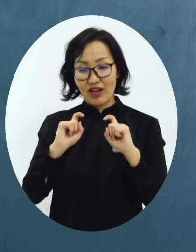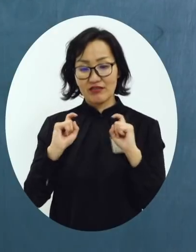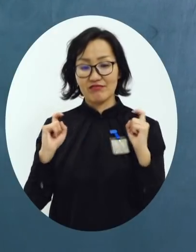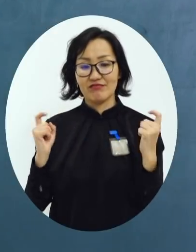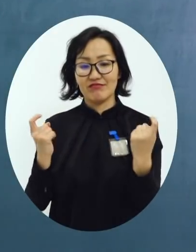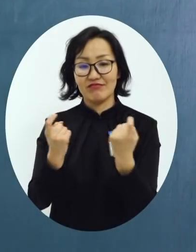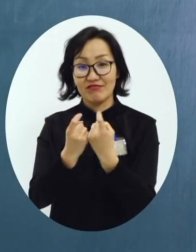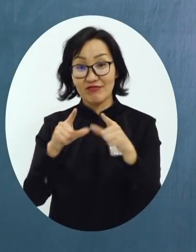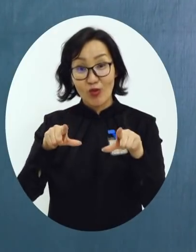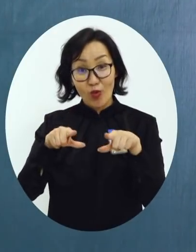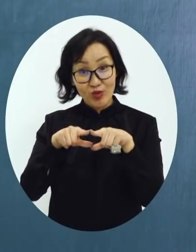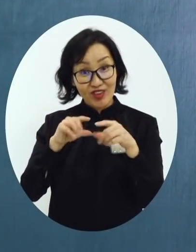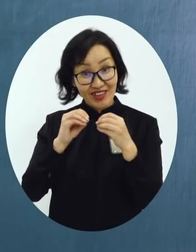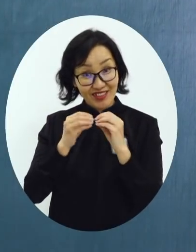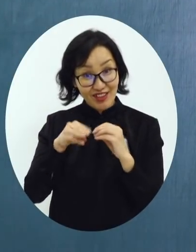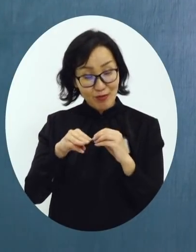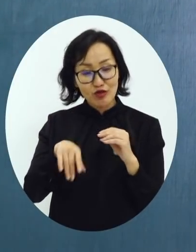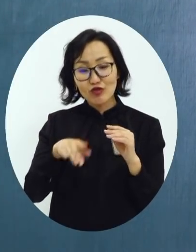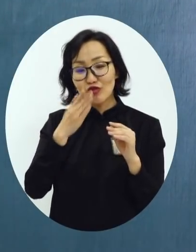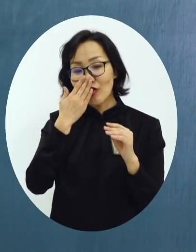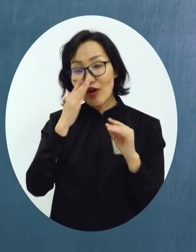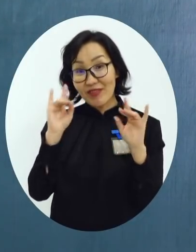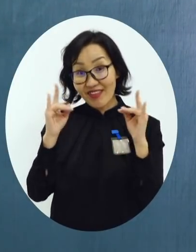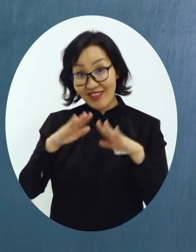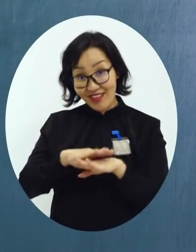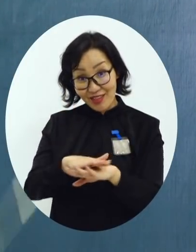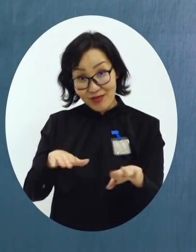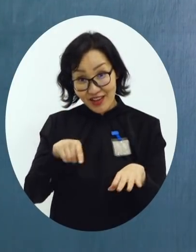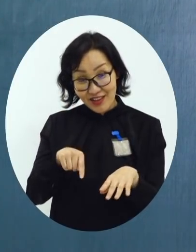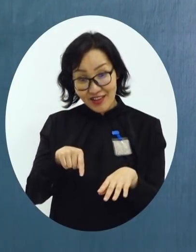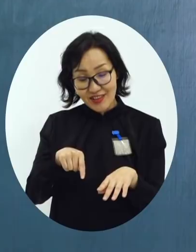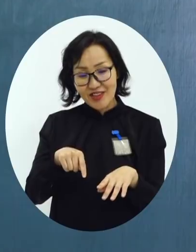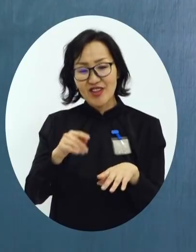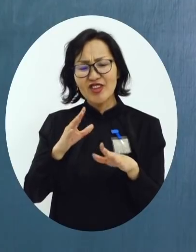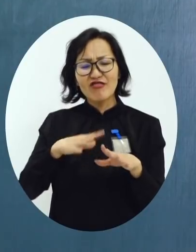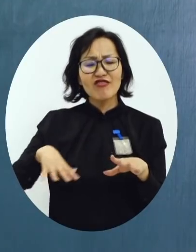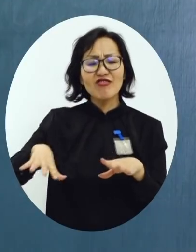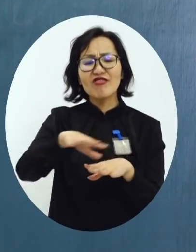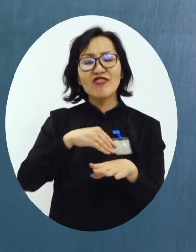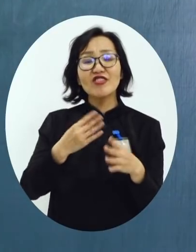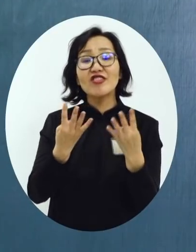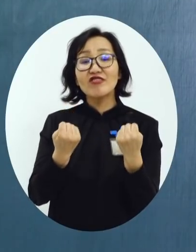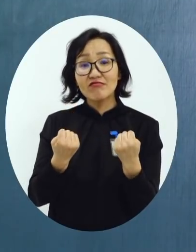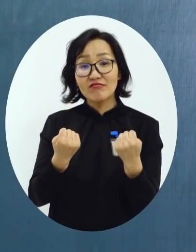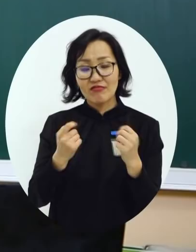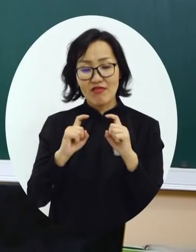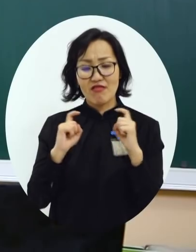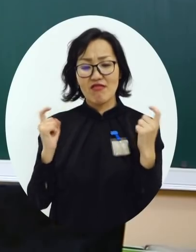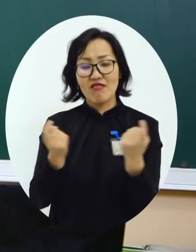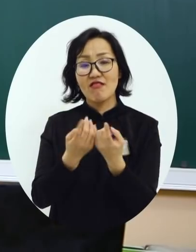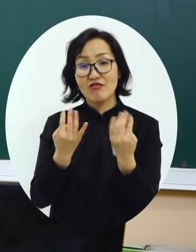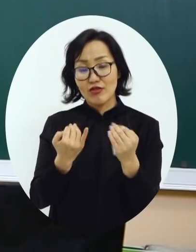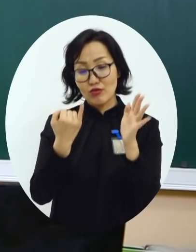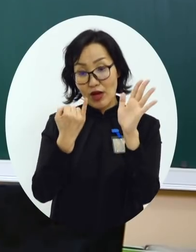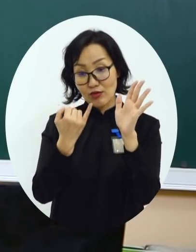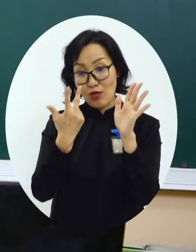чи адил хажууд гурвалжинд зурсан уу? Тогломийн талбай байх нь тийм ээ. Энэ хашааны нийт урт нь 630 м гэж байна. Нэг